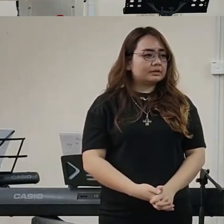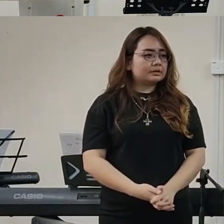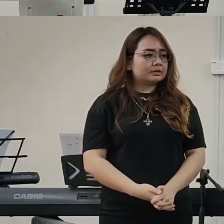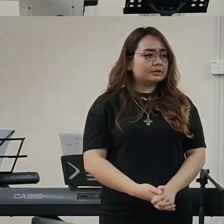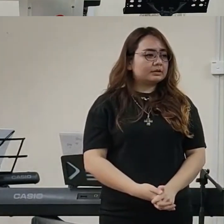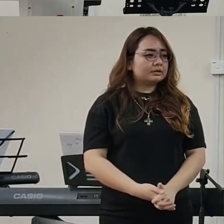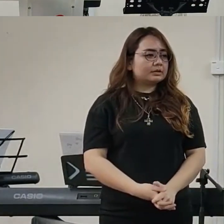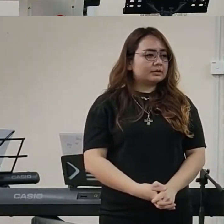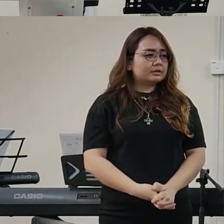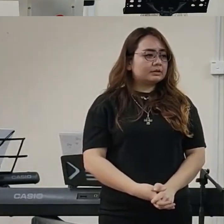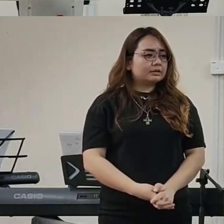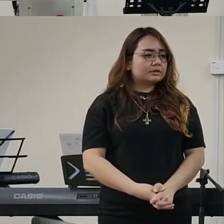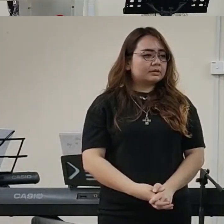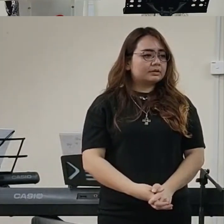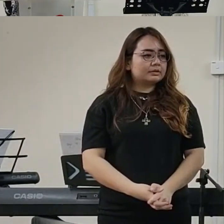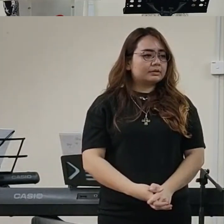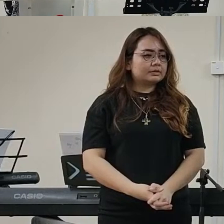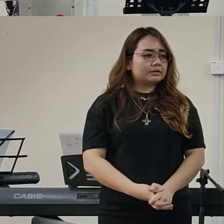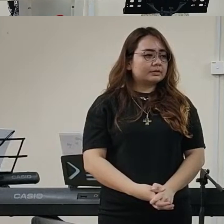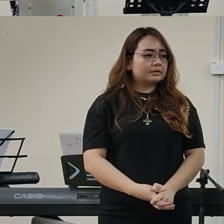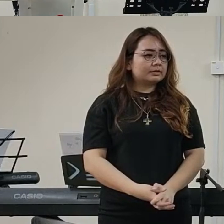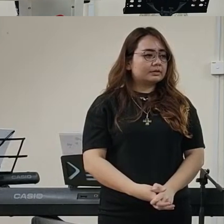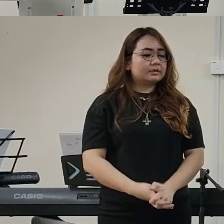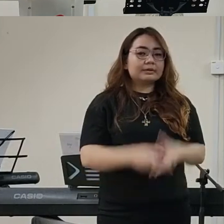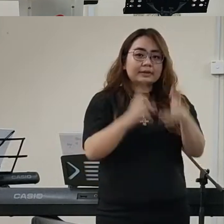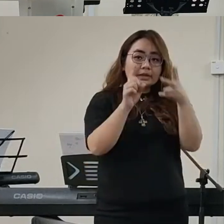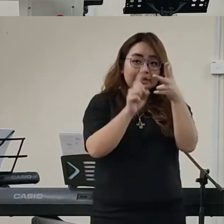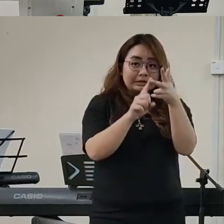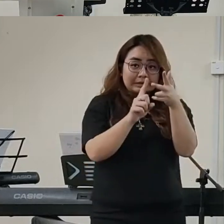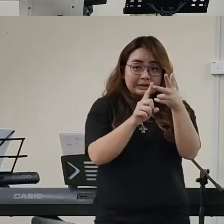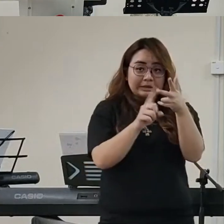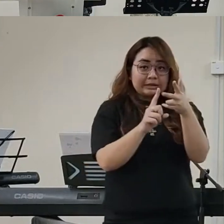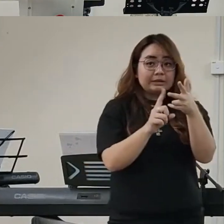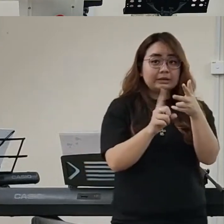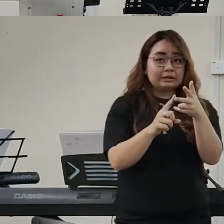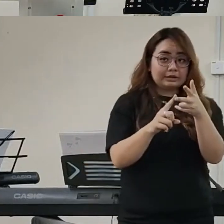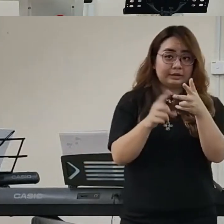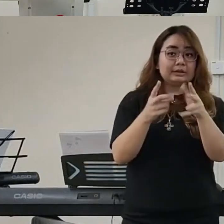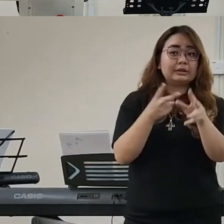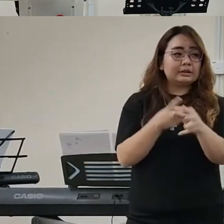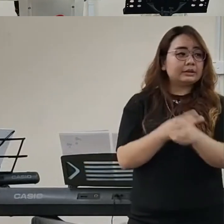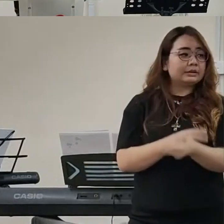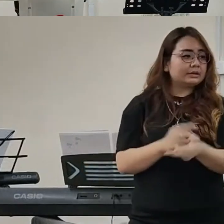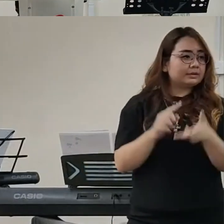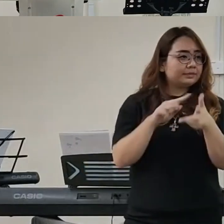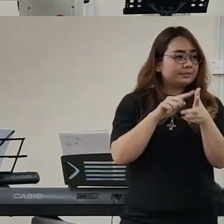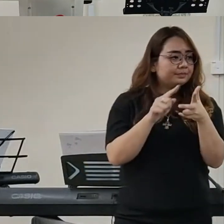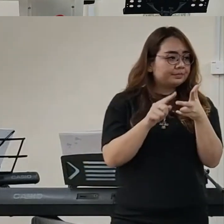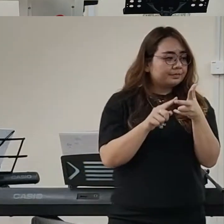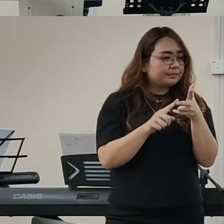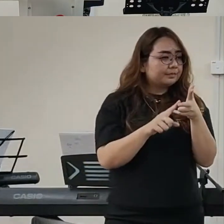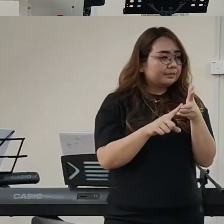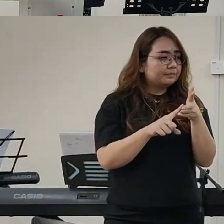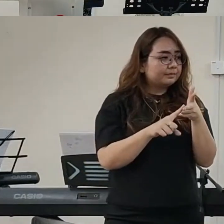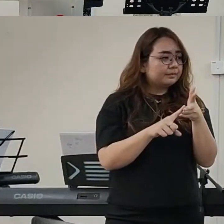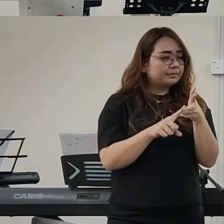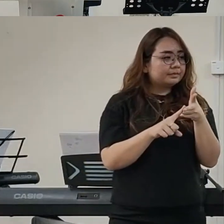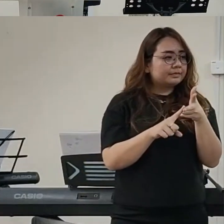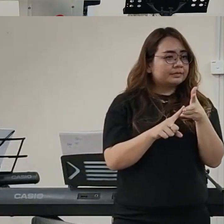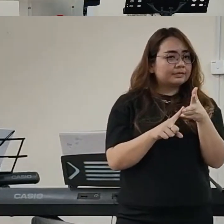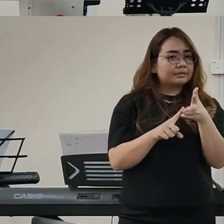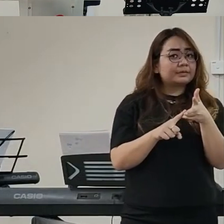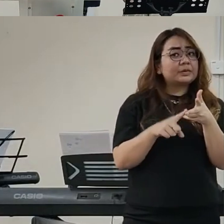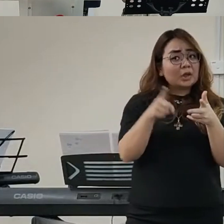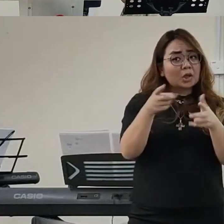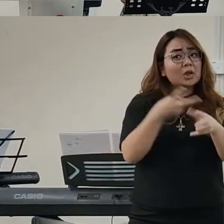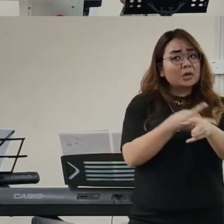从这里面呢来学习的。 The third thing that shepherds need to learn from God through Ezekiel here is shepherds